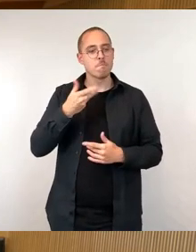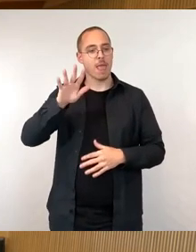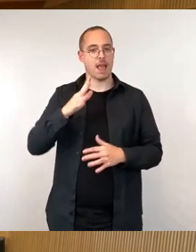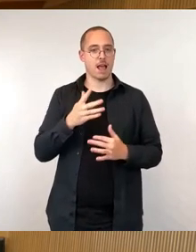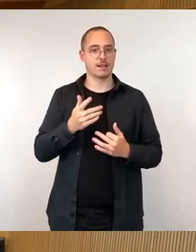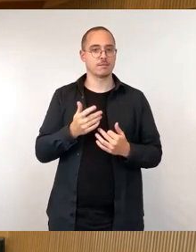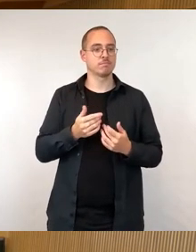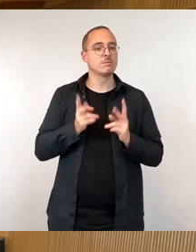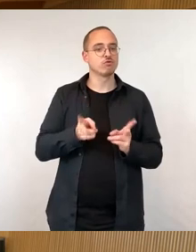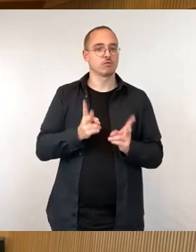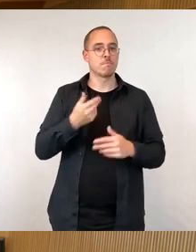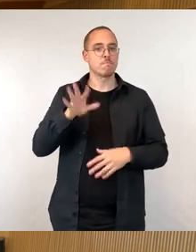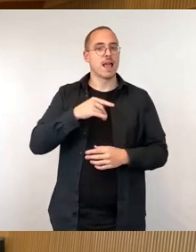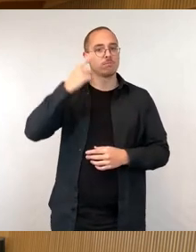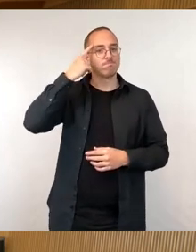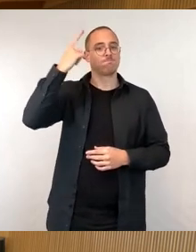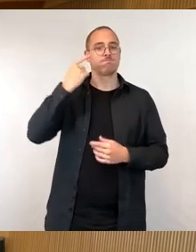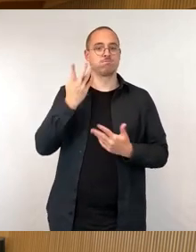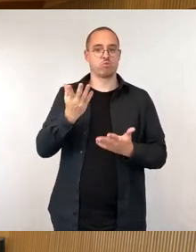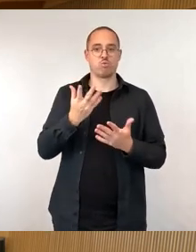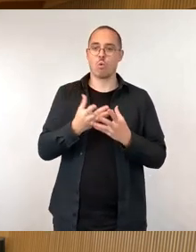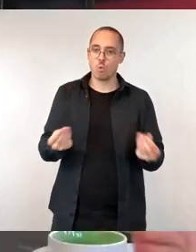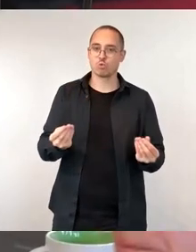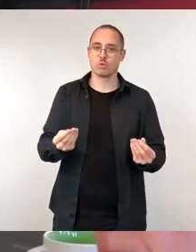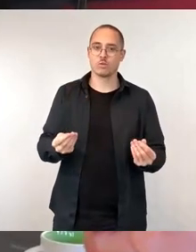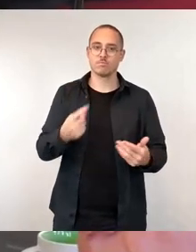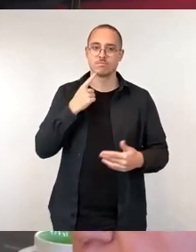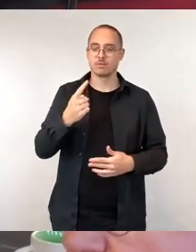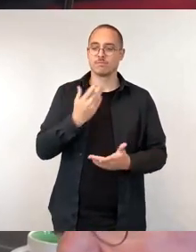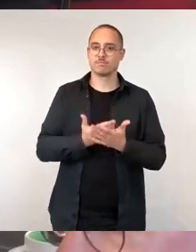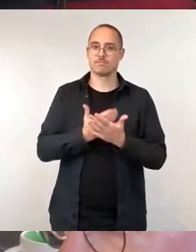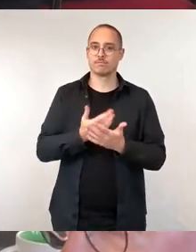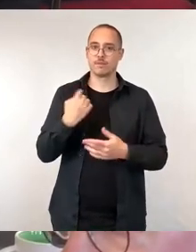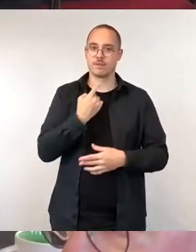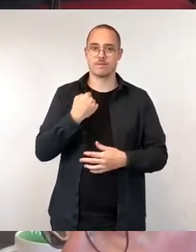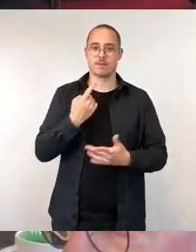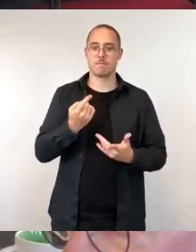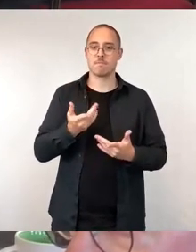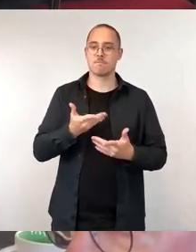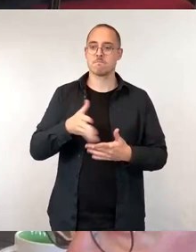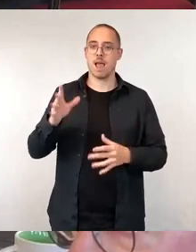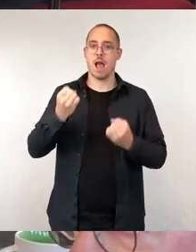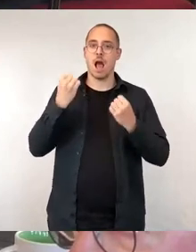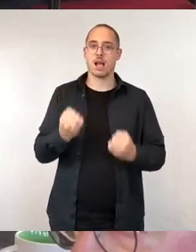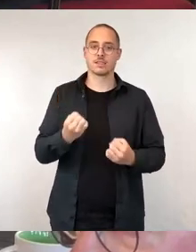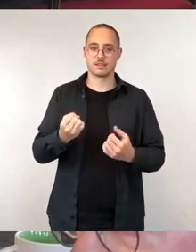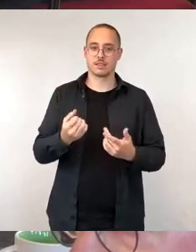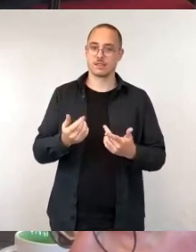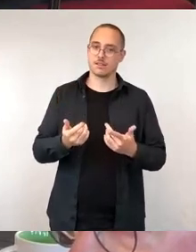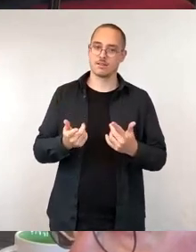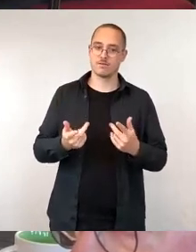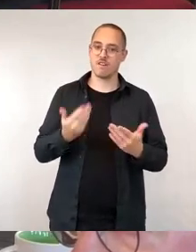Stelle und dass die Mehrheitsverhältnisse, wie wir sie in diesem Rat verstehen, besser abbildet, für die 12er-Variante plädieren und damit beantragen, dass